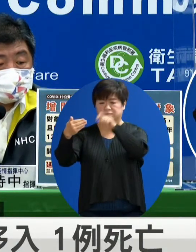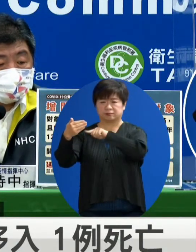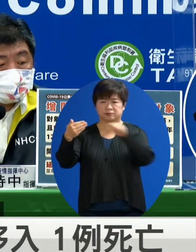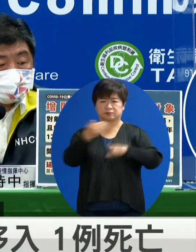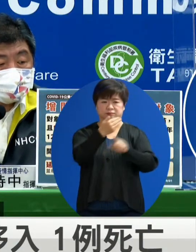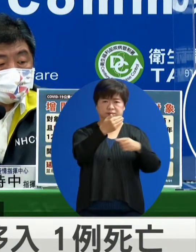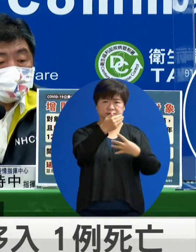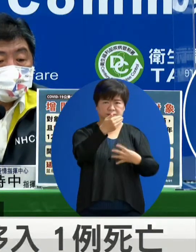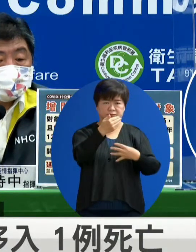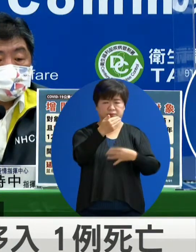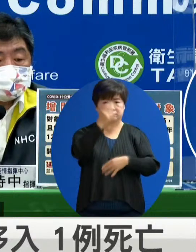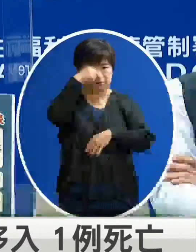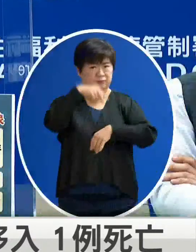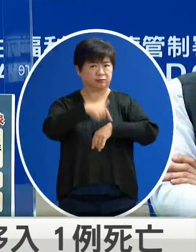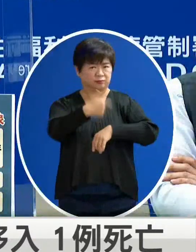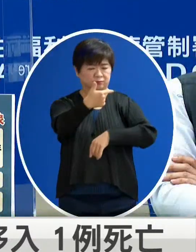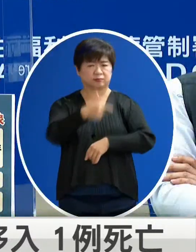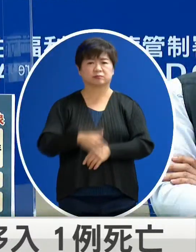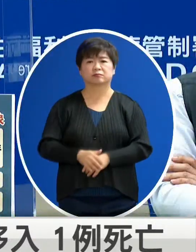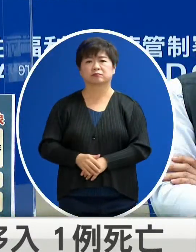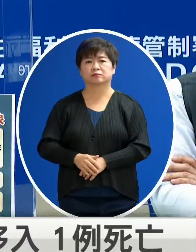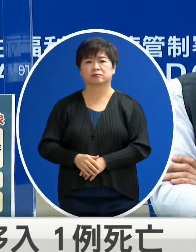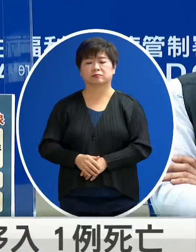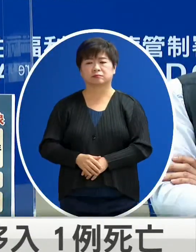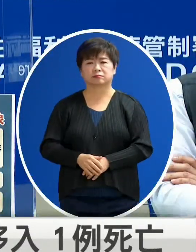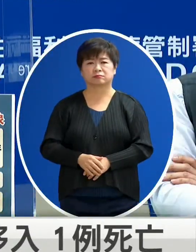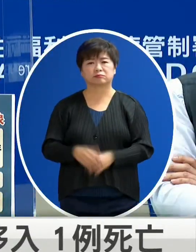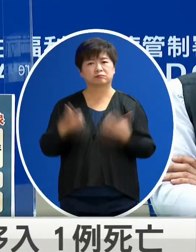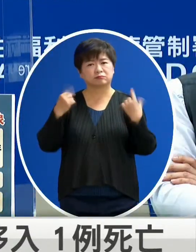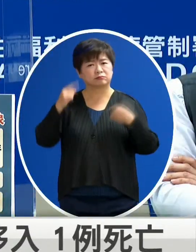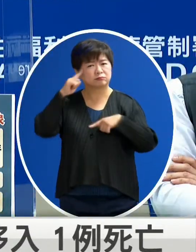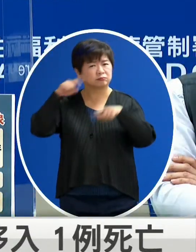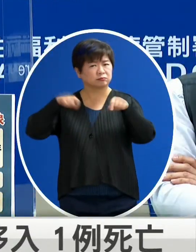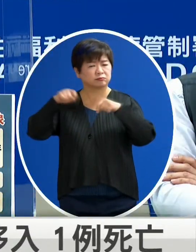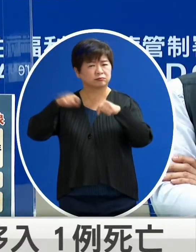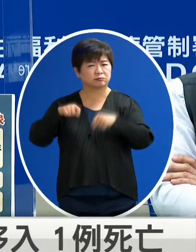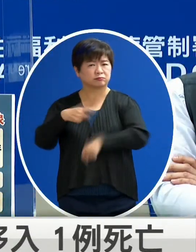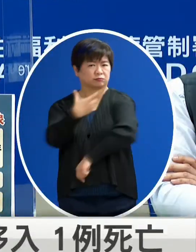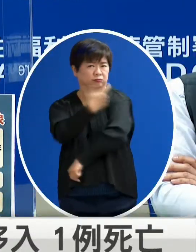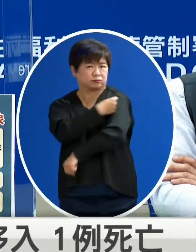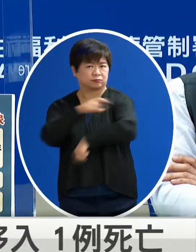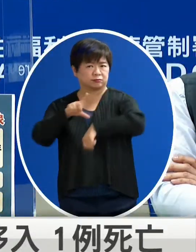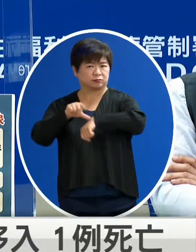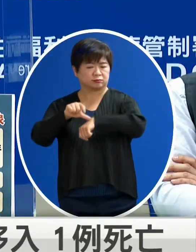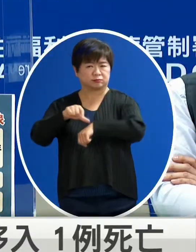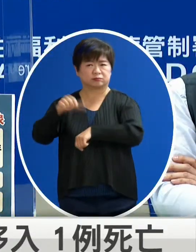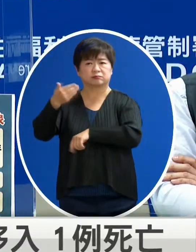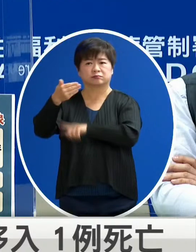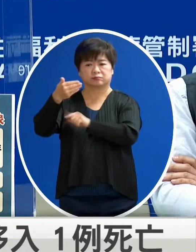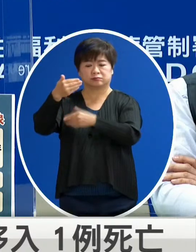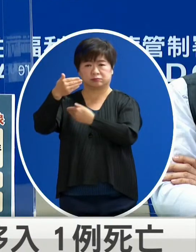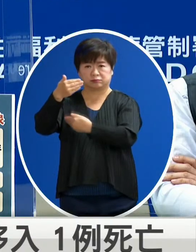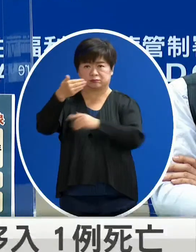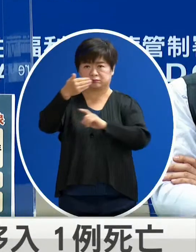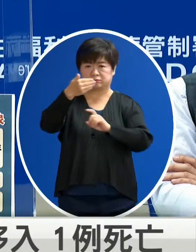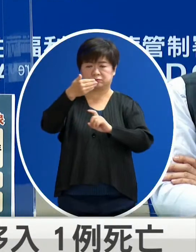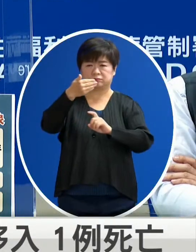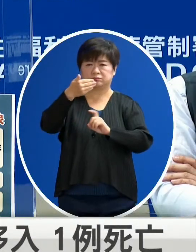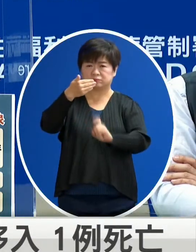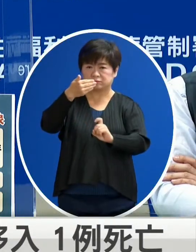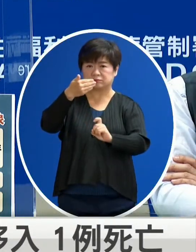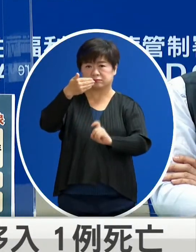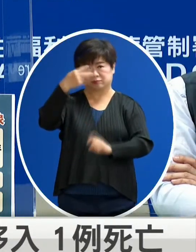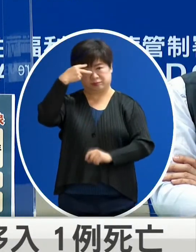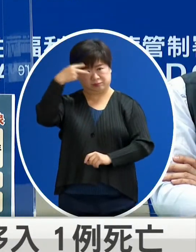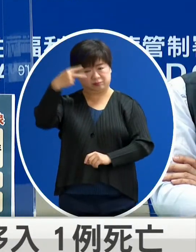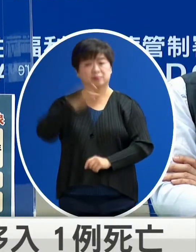9月3号实施到9月4号，好，18时，好，但因为我们本来是说施打的时间是9月10号、9月9号跟